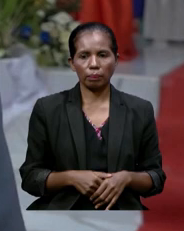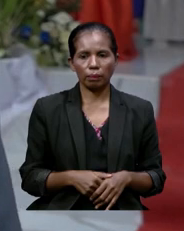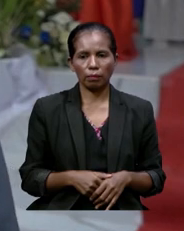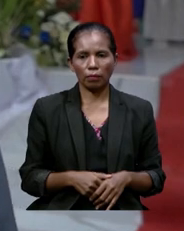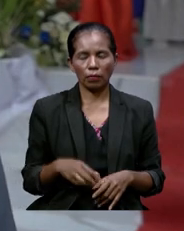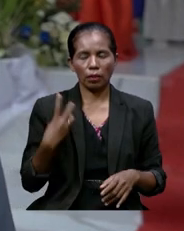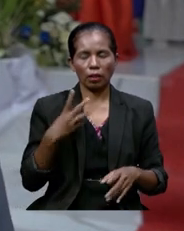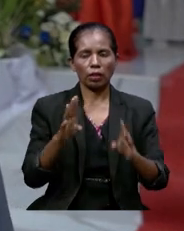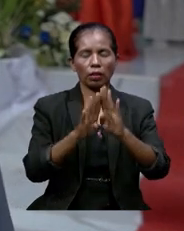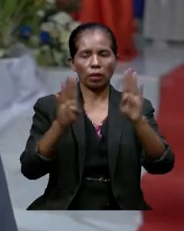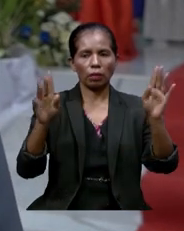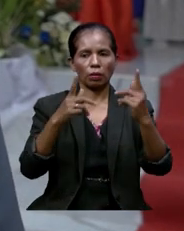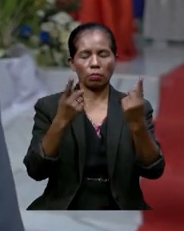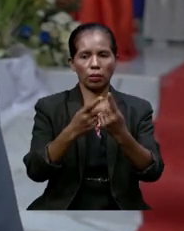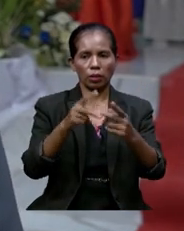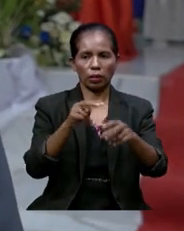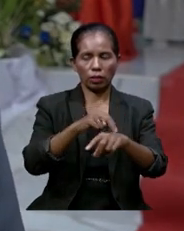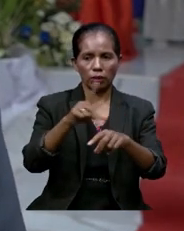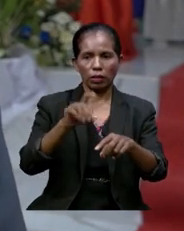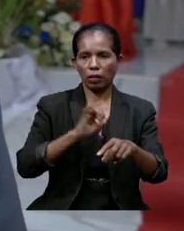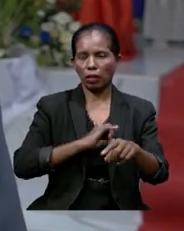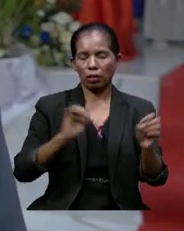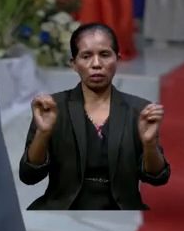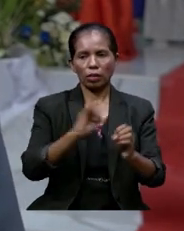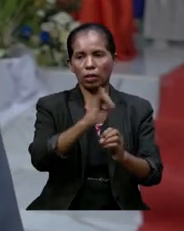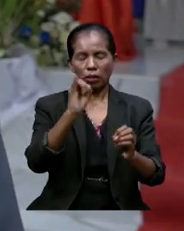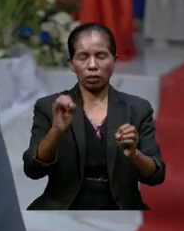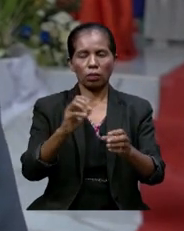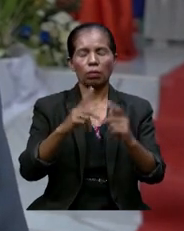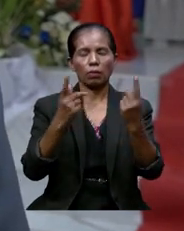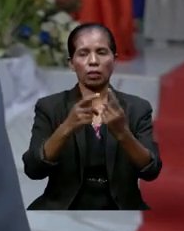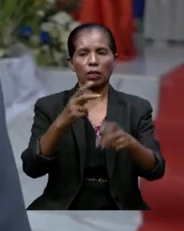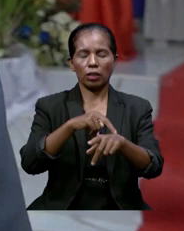Ita loket tender ba kompanya nasional how la identifika kompanya nasional